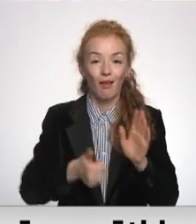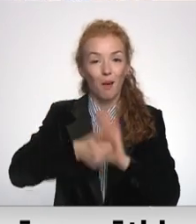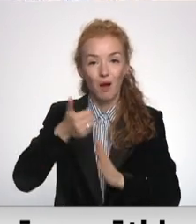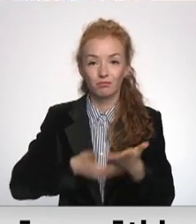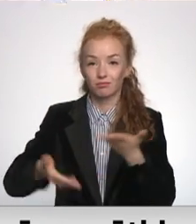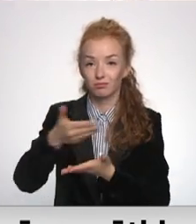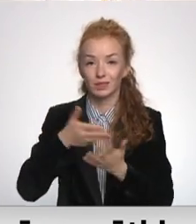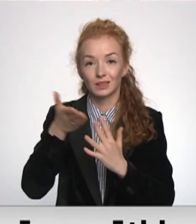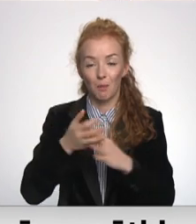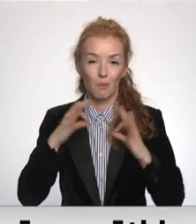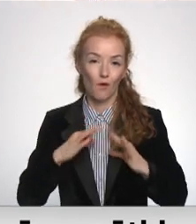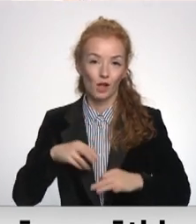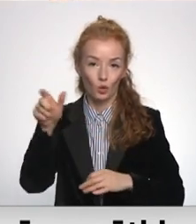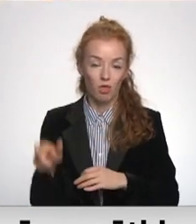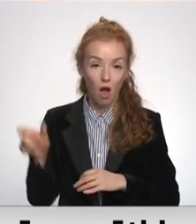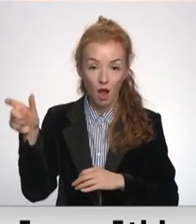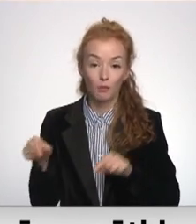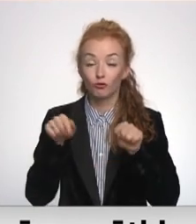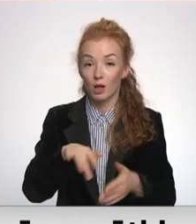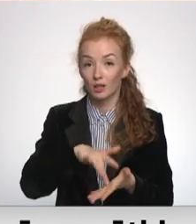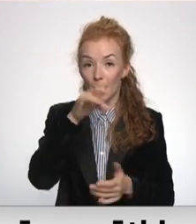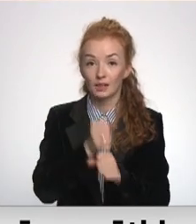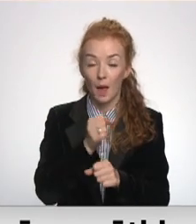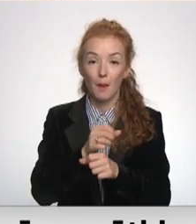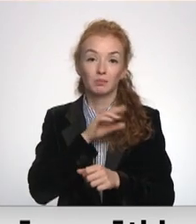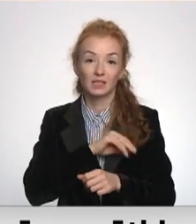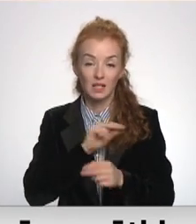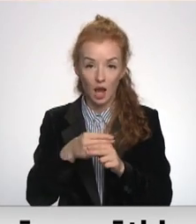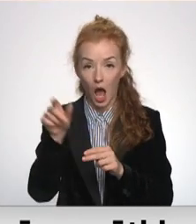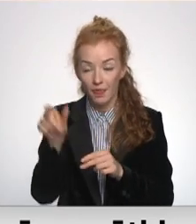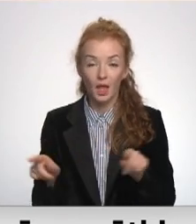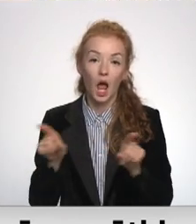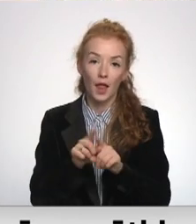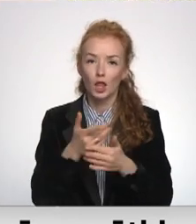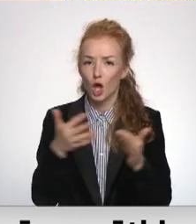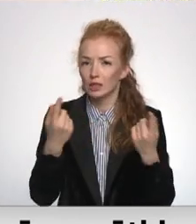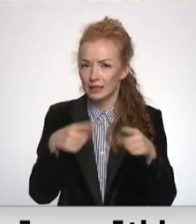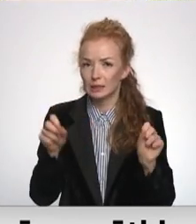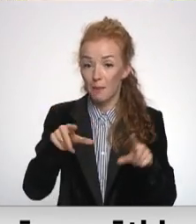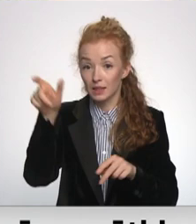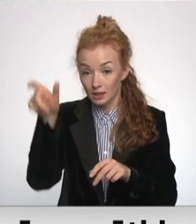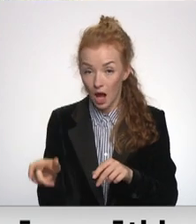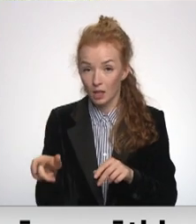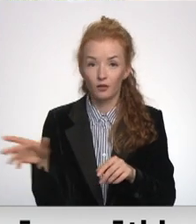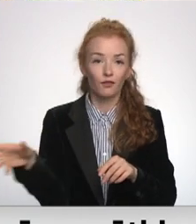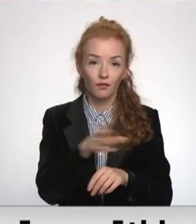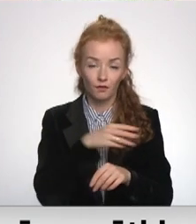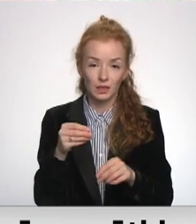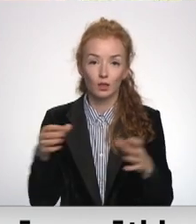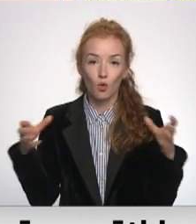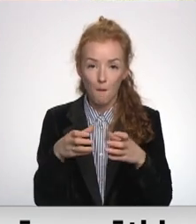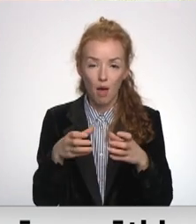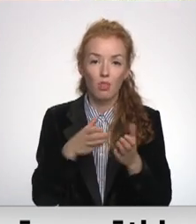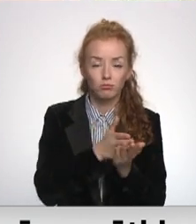dažādu profesionāļu starpā. Šajā centrā strādās ne tikai psihiatri, bet dažādi citi speciālisti, kuri visi multidisciplinārās